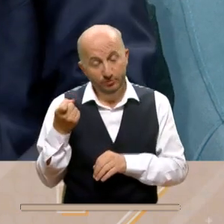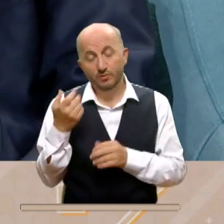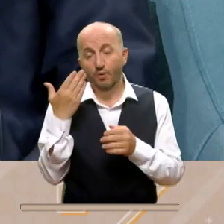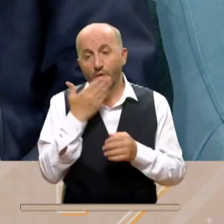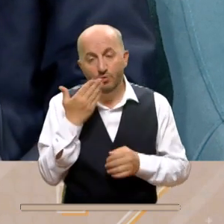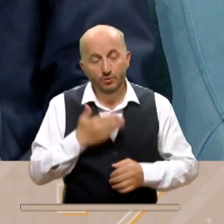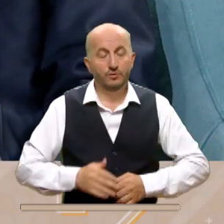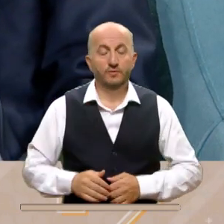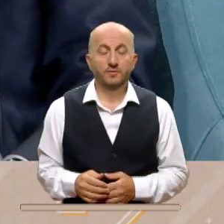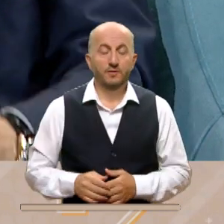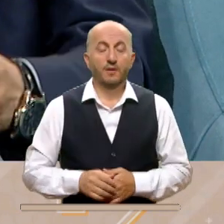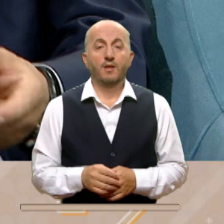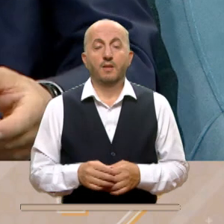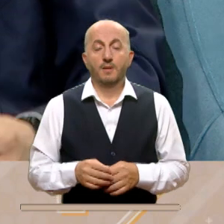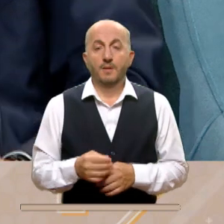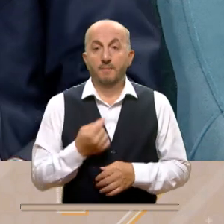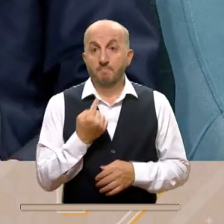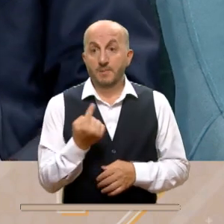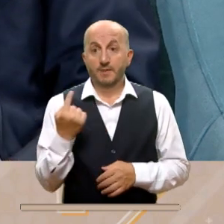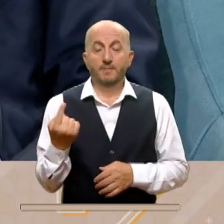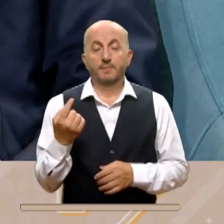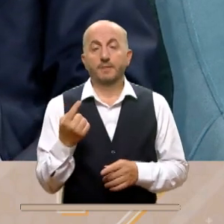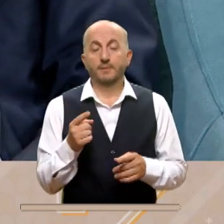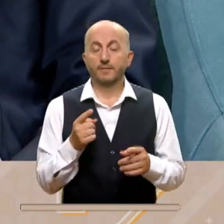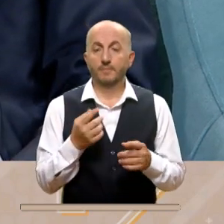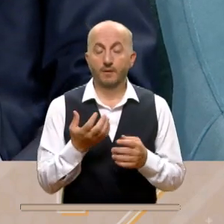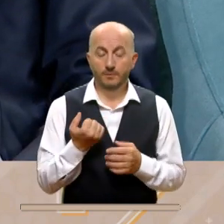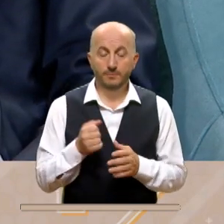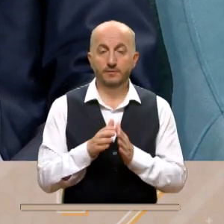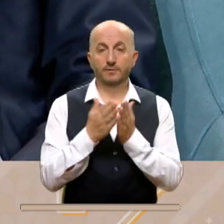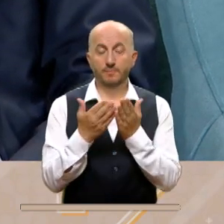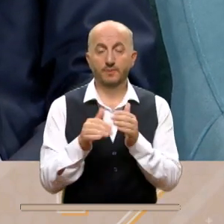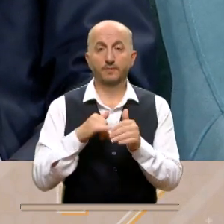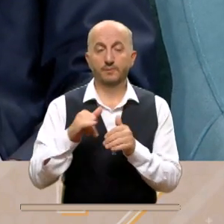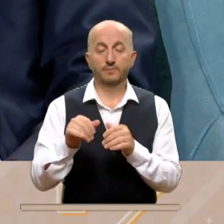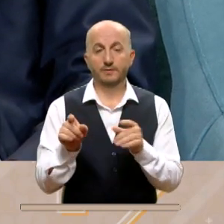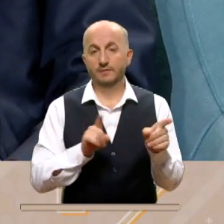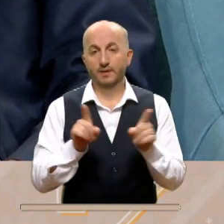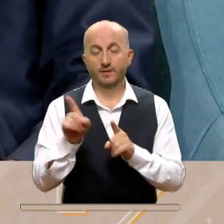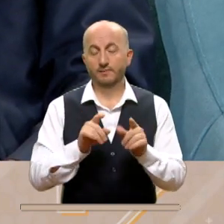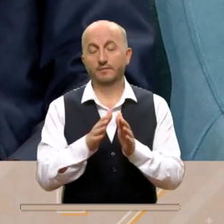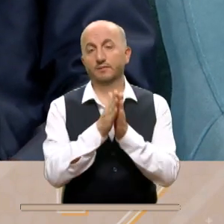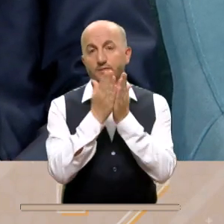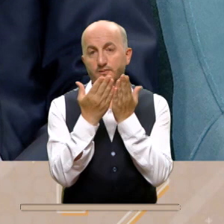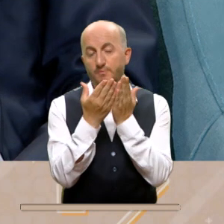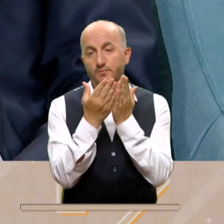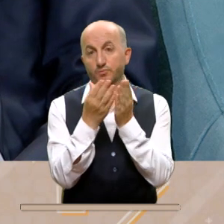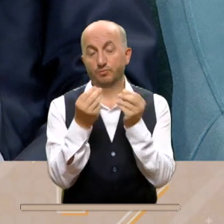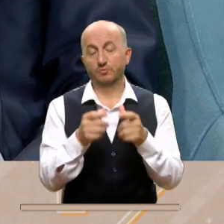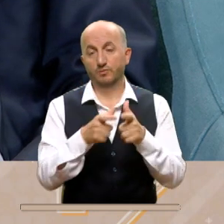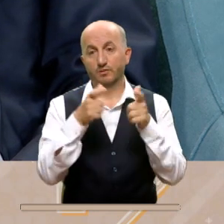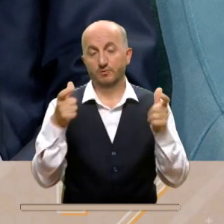okuyun. Birebir aldığımız kitaplar yanında artık elektronik kütüphanecilik de çok gelişmiş durumda.